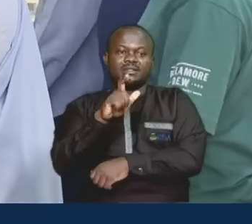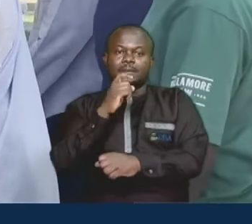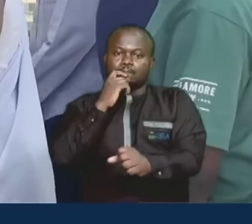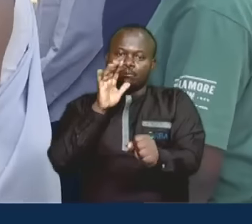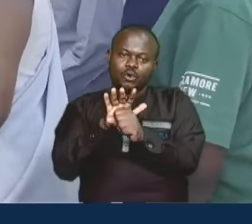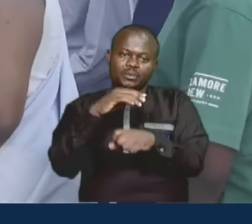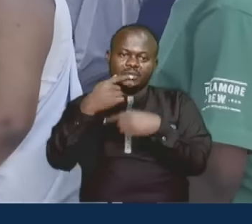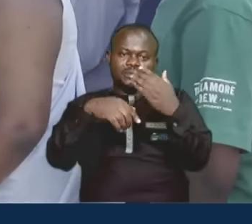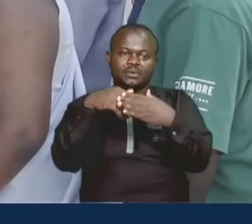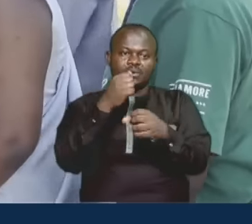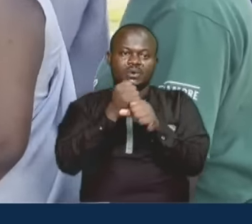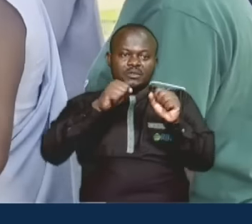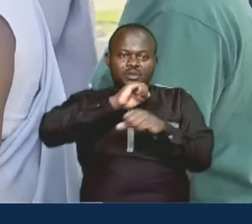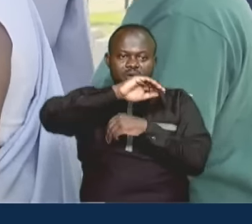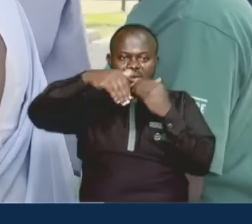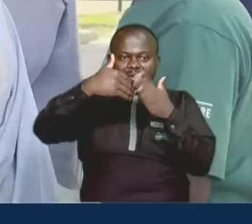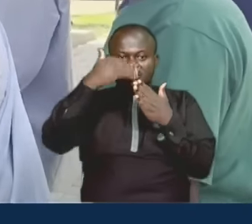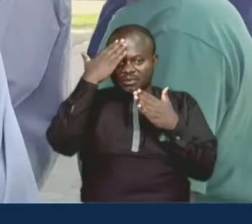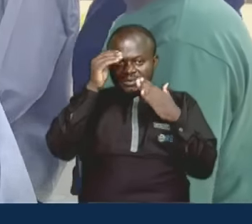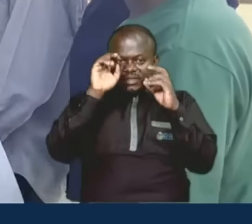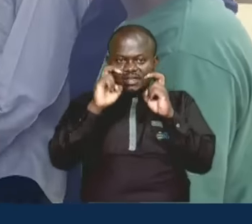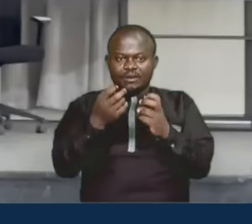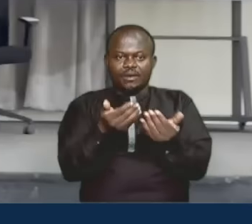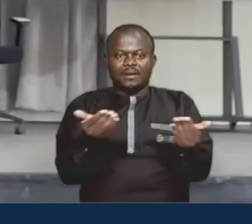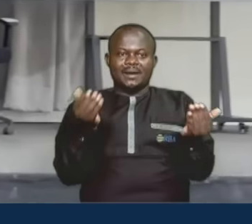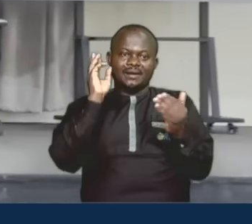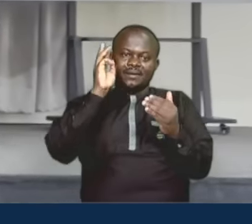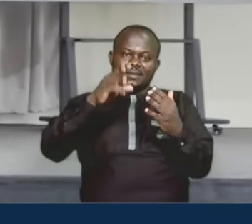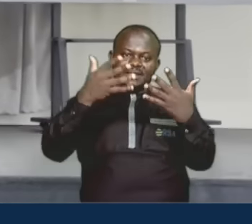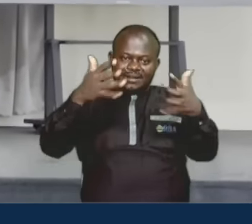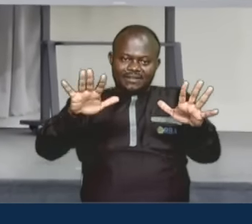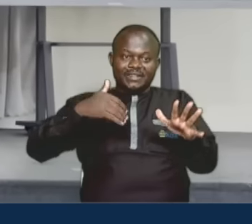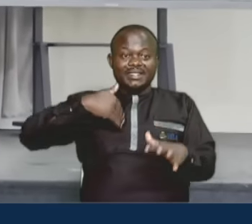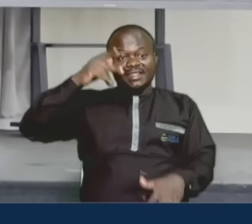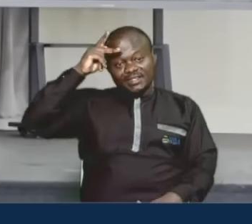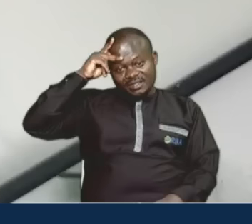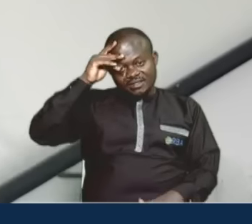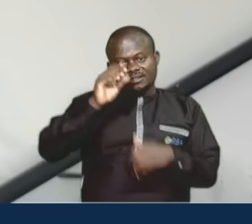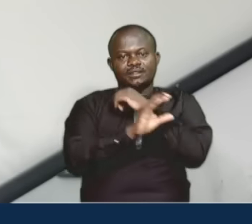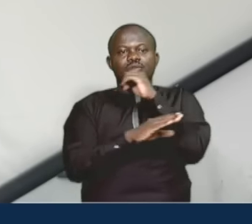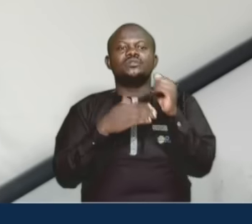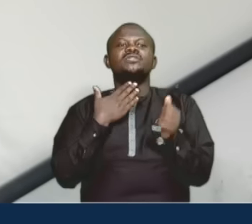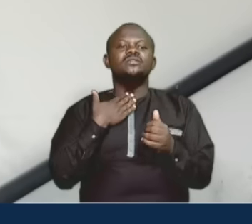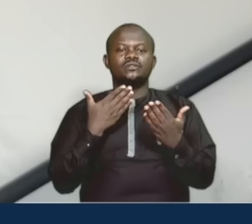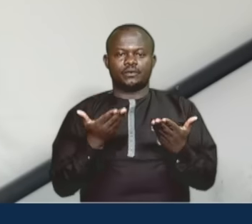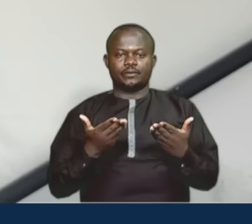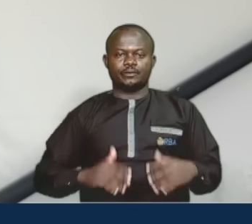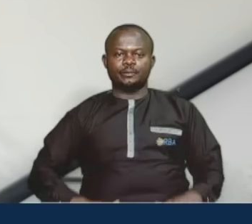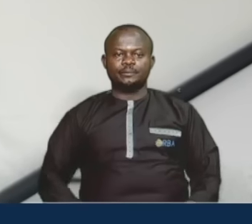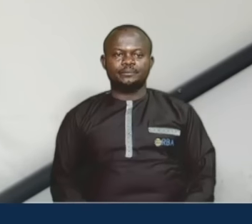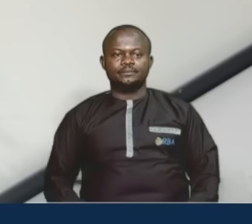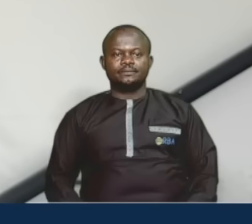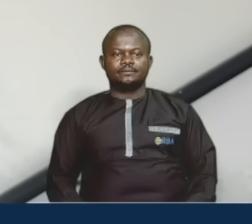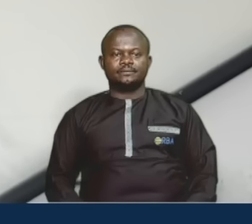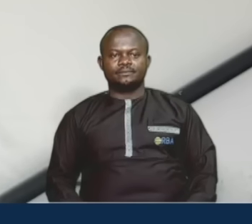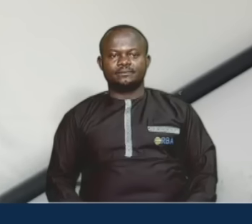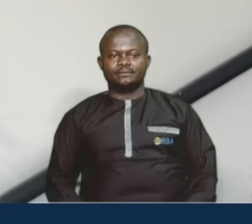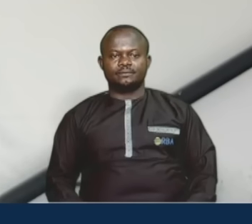bazakomeza gukora ibishoboka byose kugira ngo abana bazarangize bafite ubumenyi igihugu kibifuzaho We really want to create